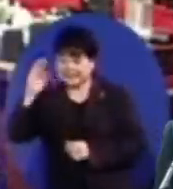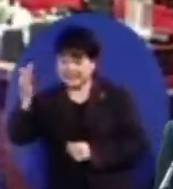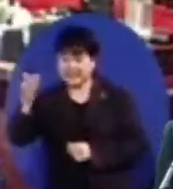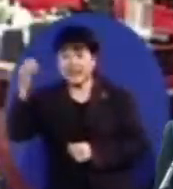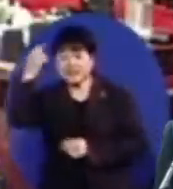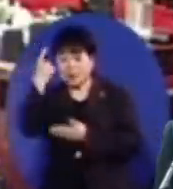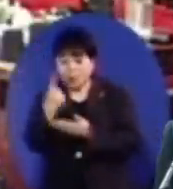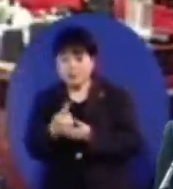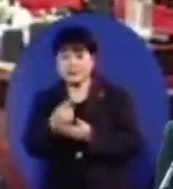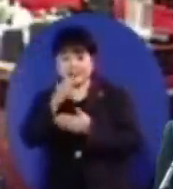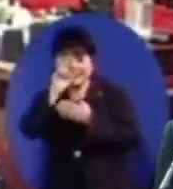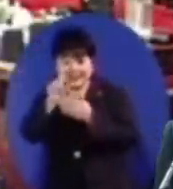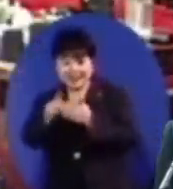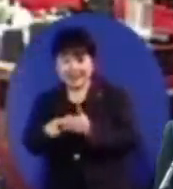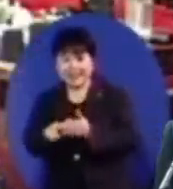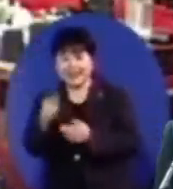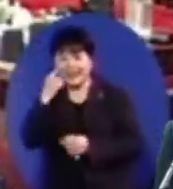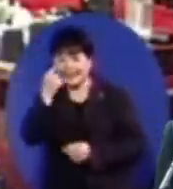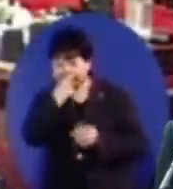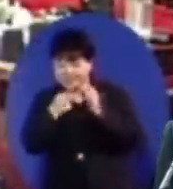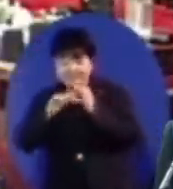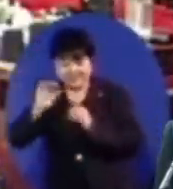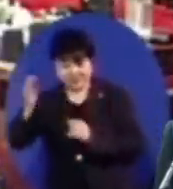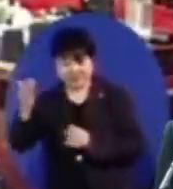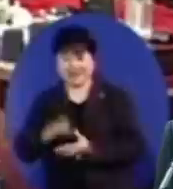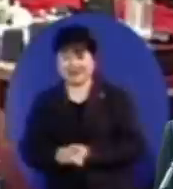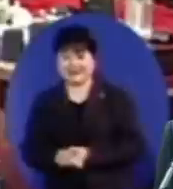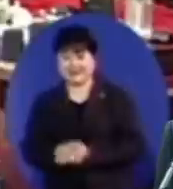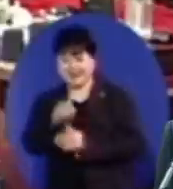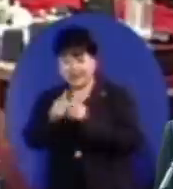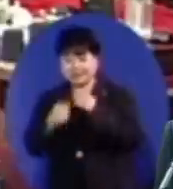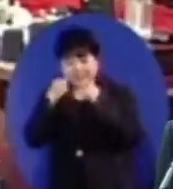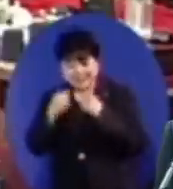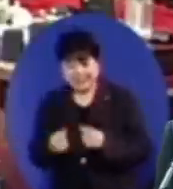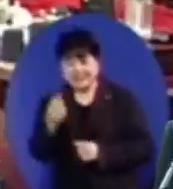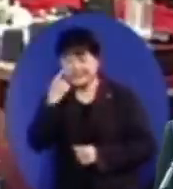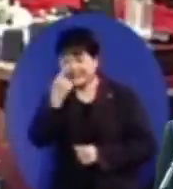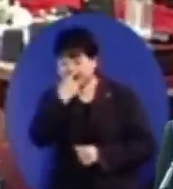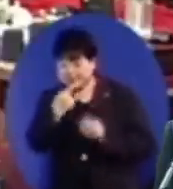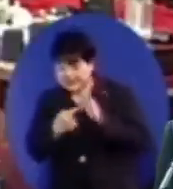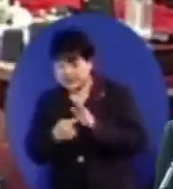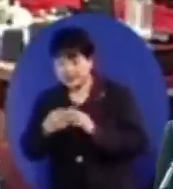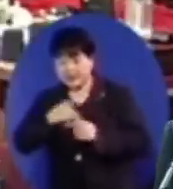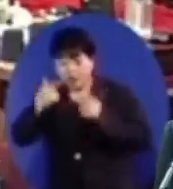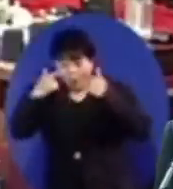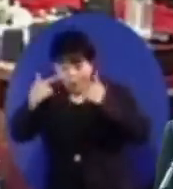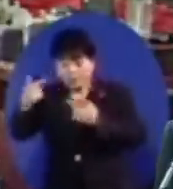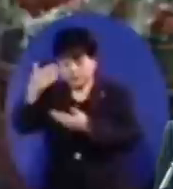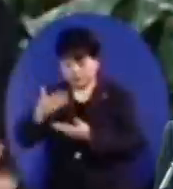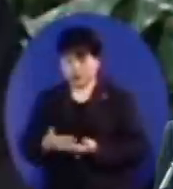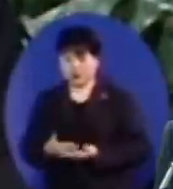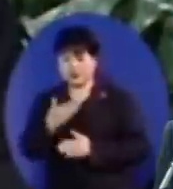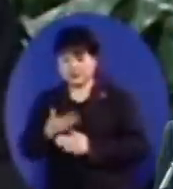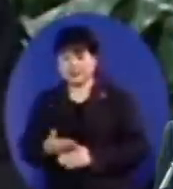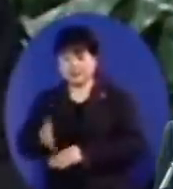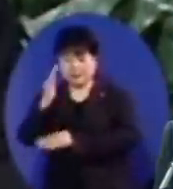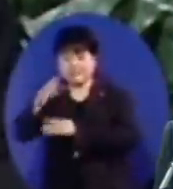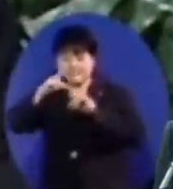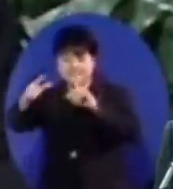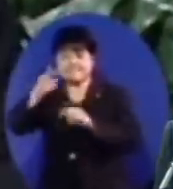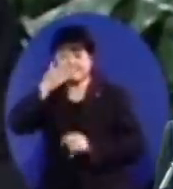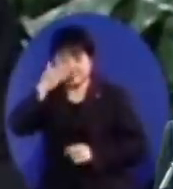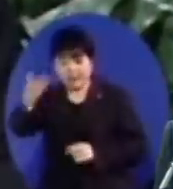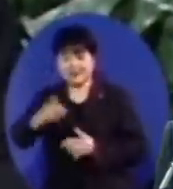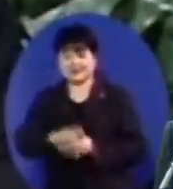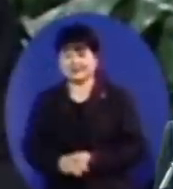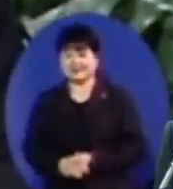성령이 오셔야 증인이 되지요. 하나님 살아계신 증거를 나에게 확신하게 해주시고 다른 사람에게도 확실히 증거할 수가 있는